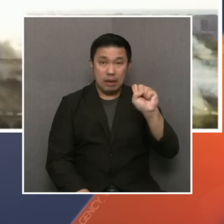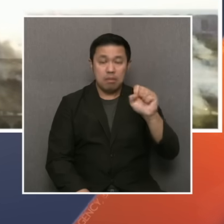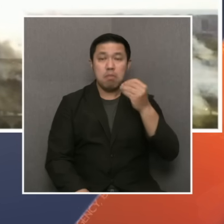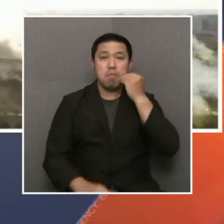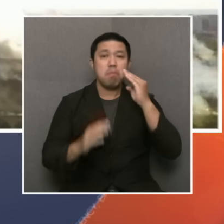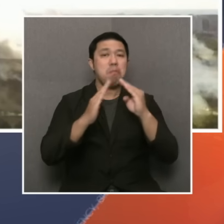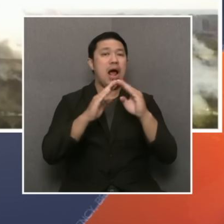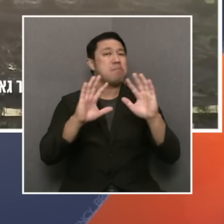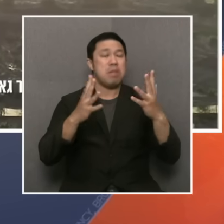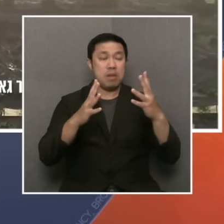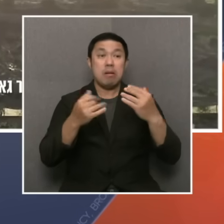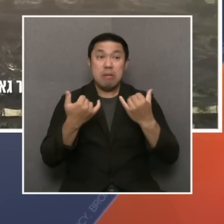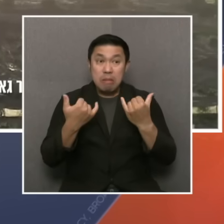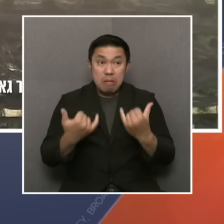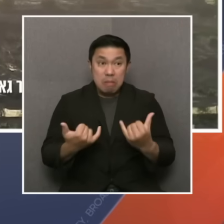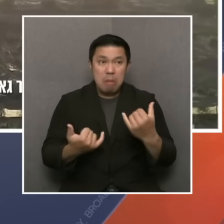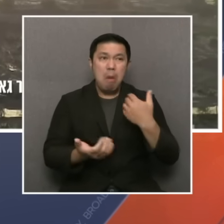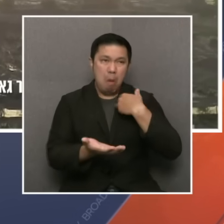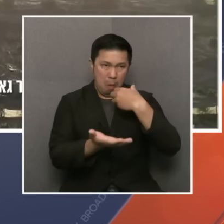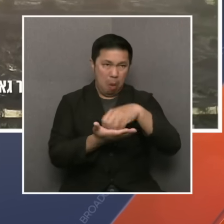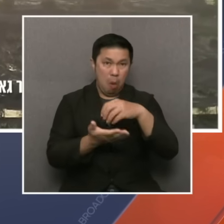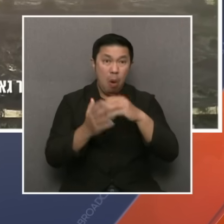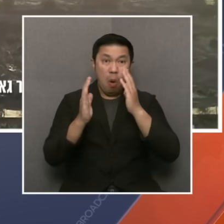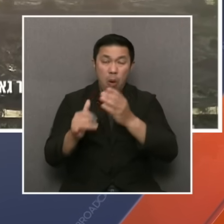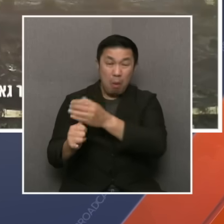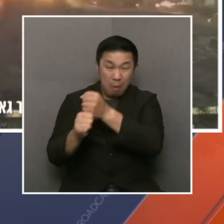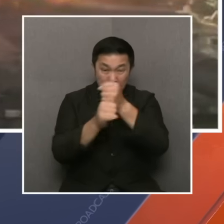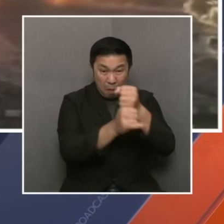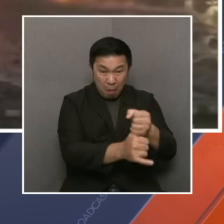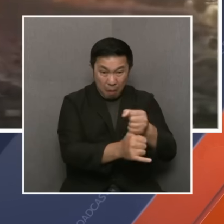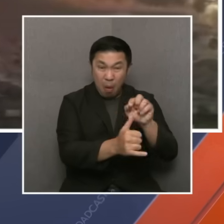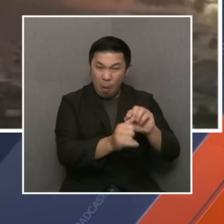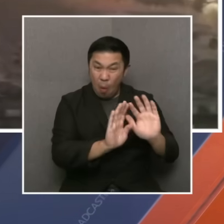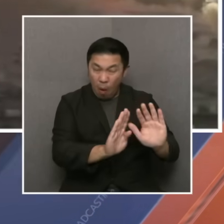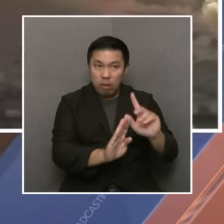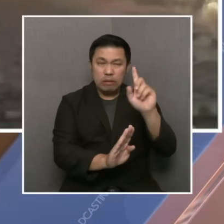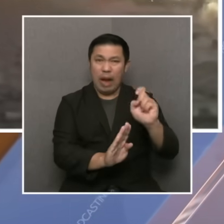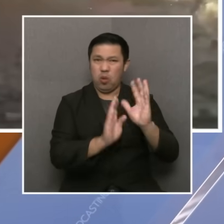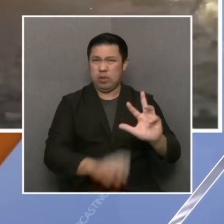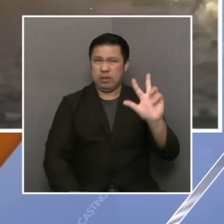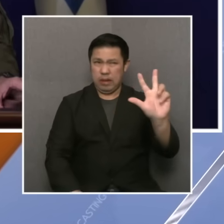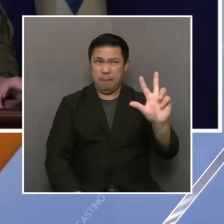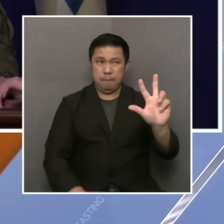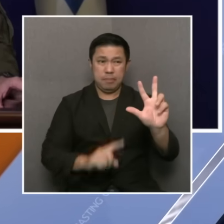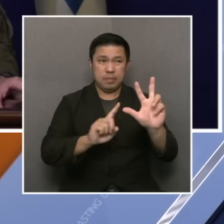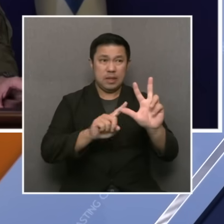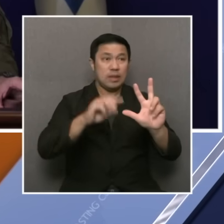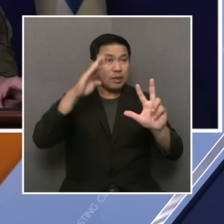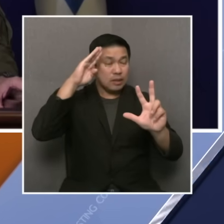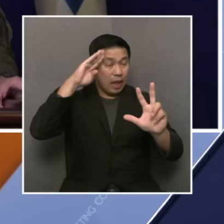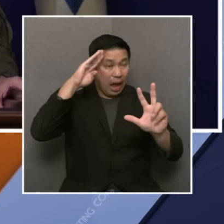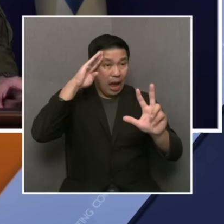ณะเดียวกันมีการรายงานตัวประกันนะคะที่เสียชีวิต3คนรวมถึงเป็นทหารอิสราเอลแ